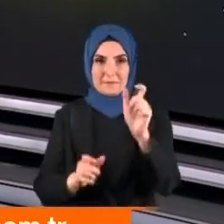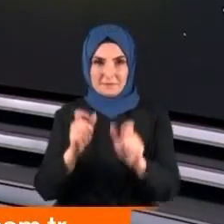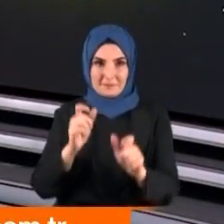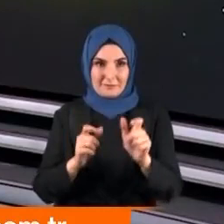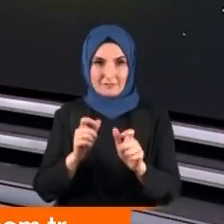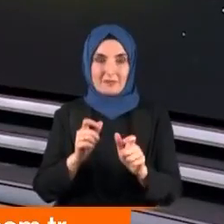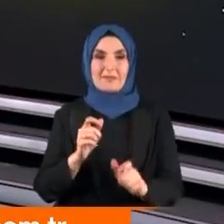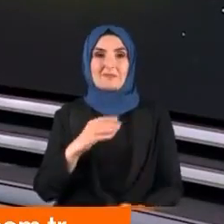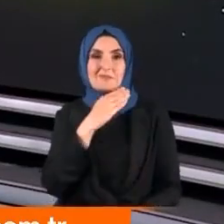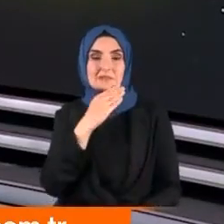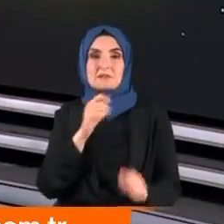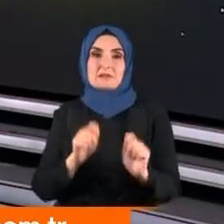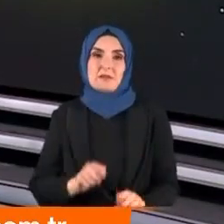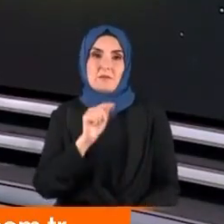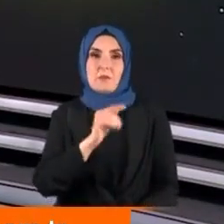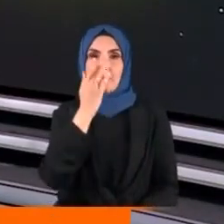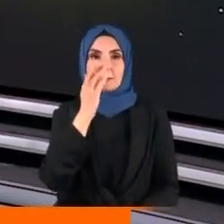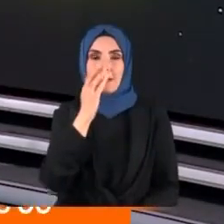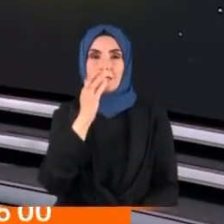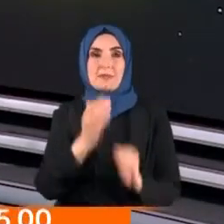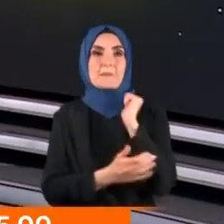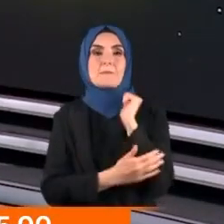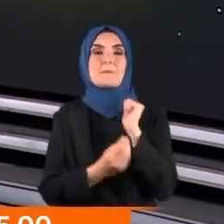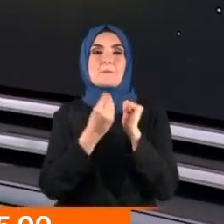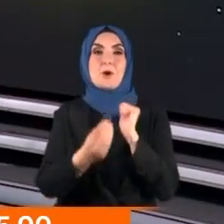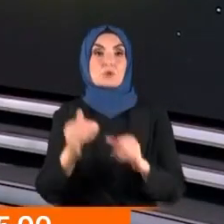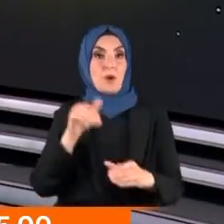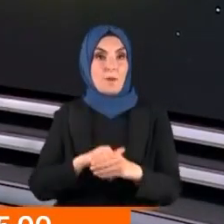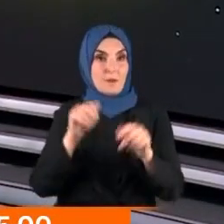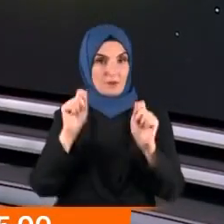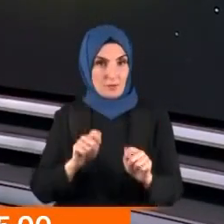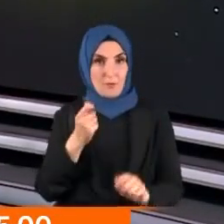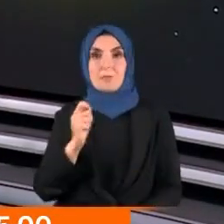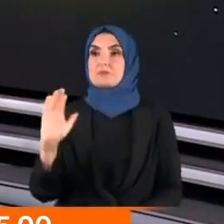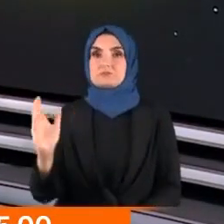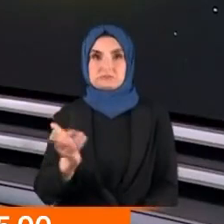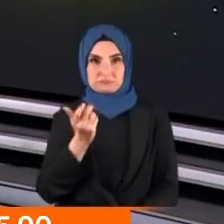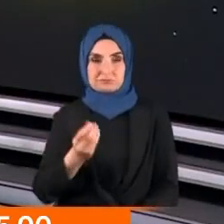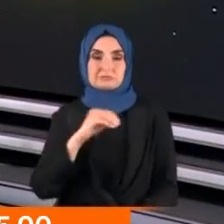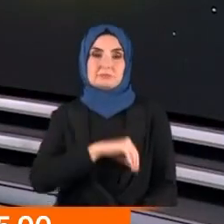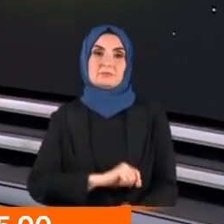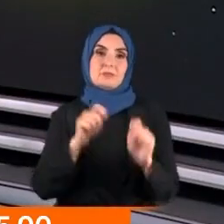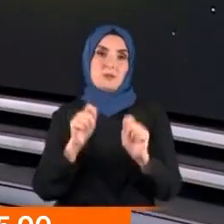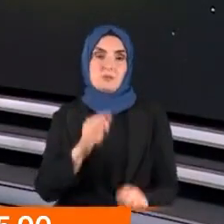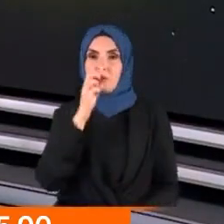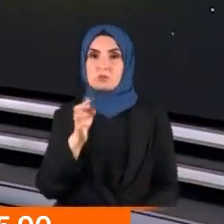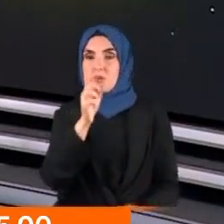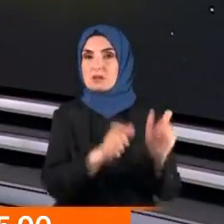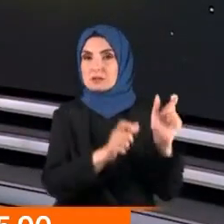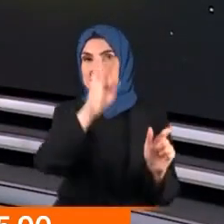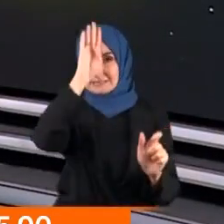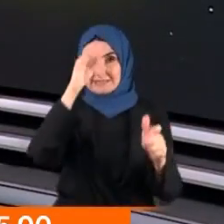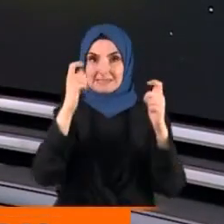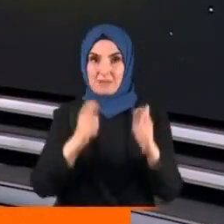Sahte bağış kampanyaları yapıp milletten topladıkları paraları da ceplerine atıyorlar. Dolandırıcılar İstanbul'da da Asenat